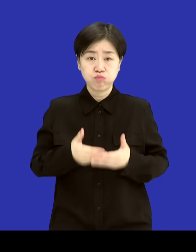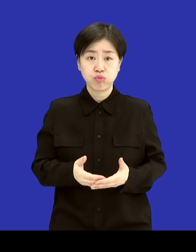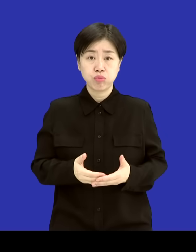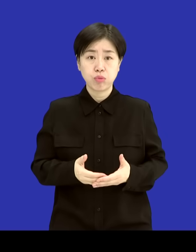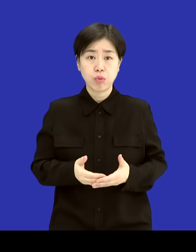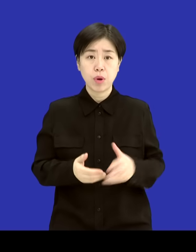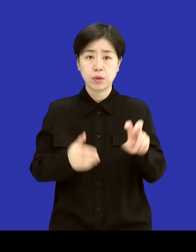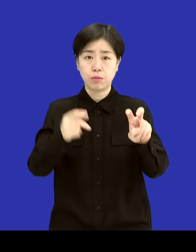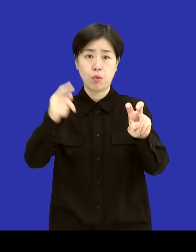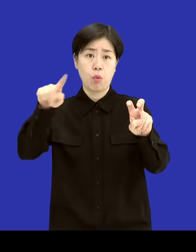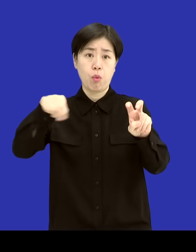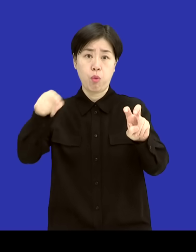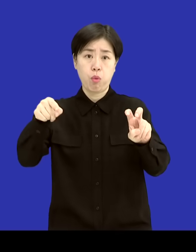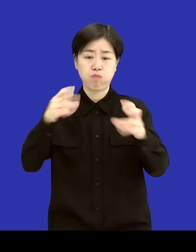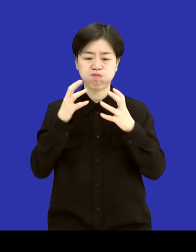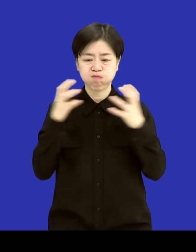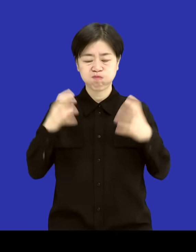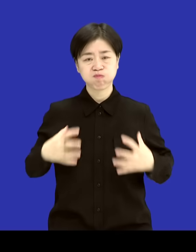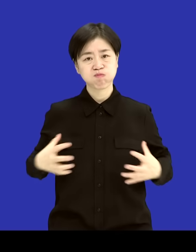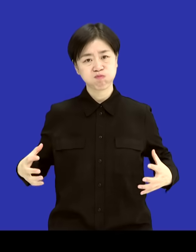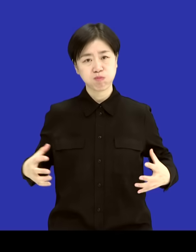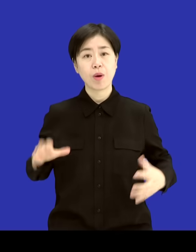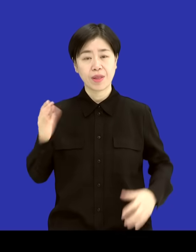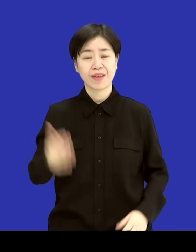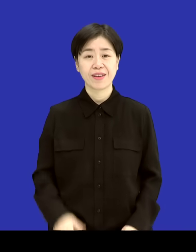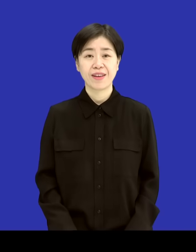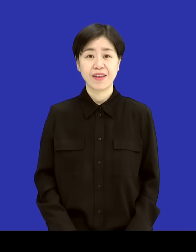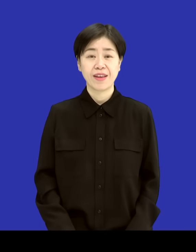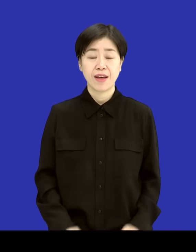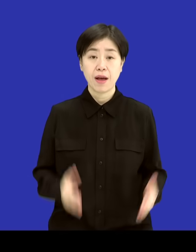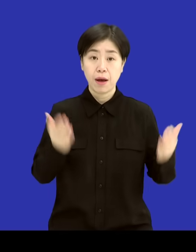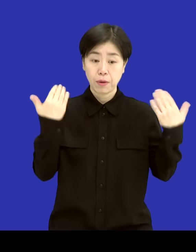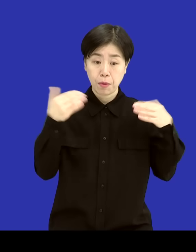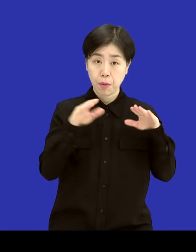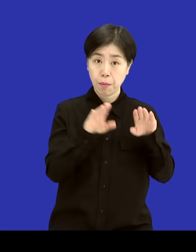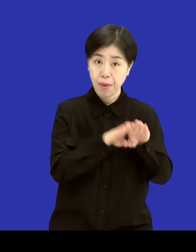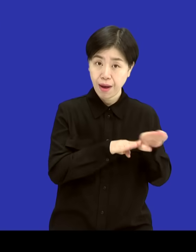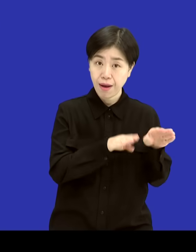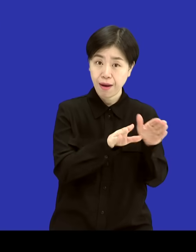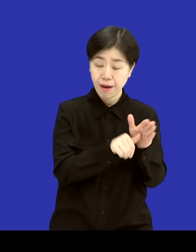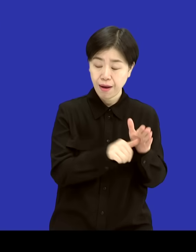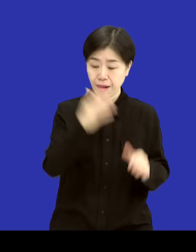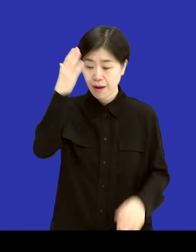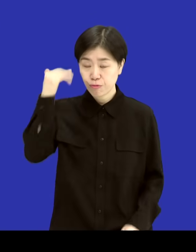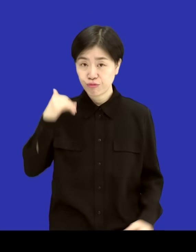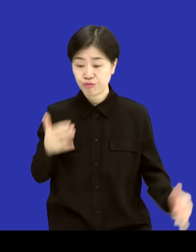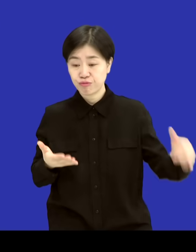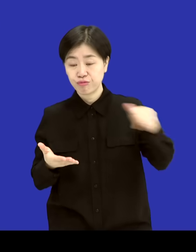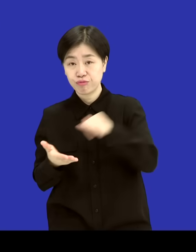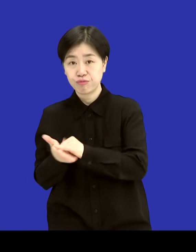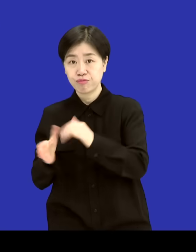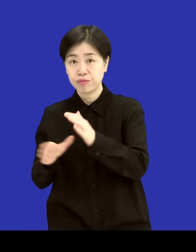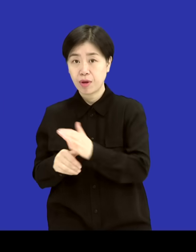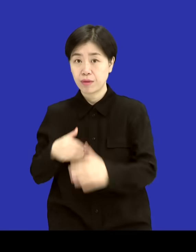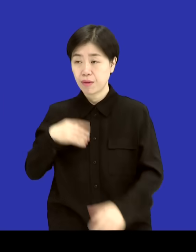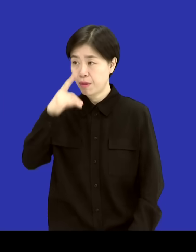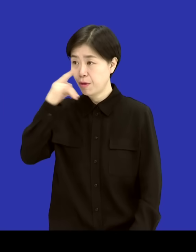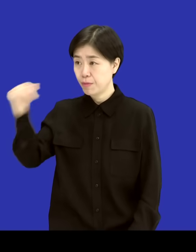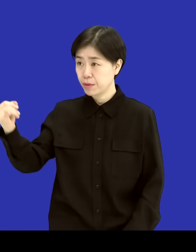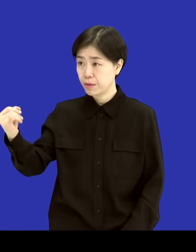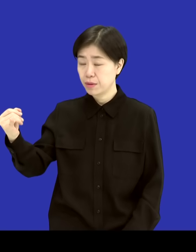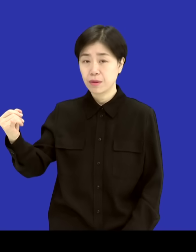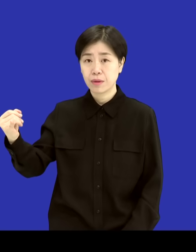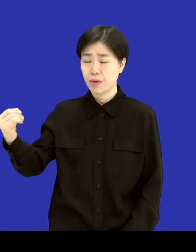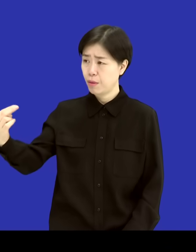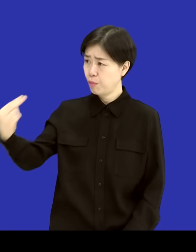정도 쪘어요. 예, 그때 이제 방학 때 한국으로 돌아갔는데 예. 저희 어머니께서 저를 좀